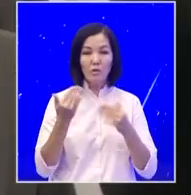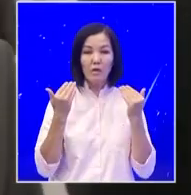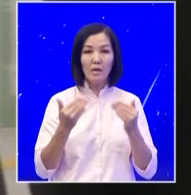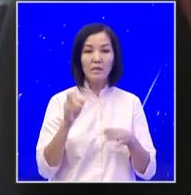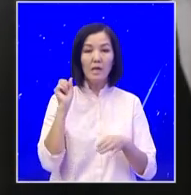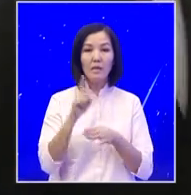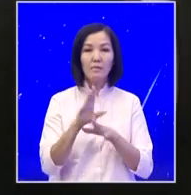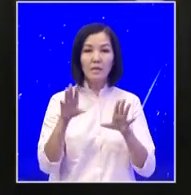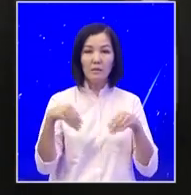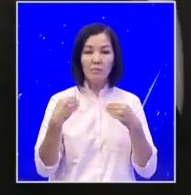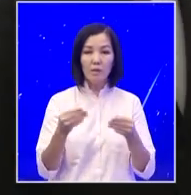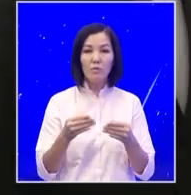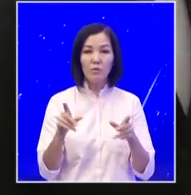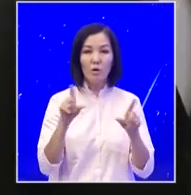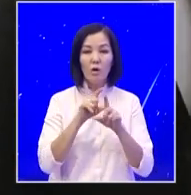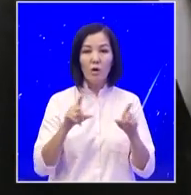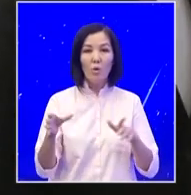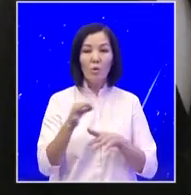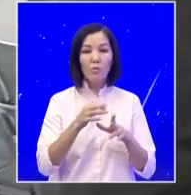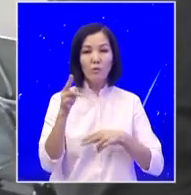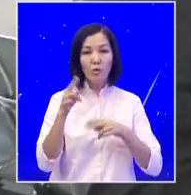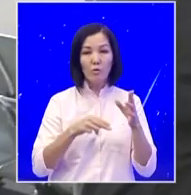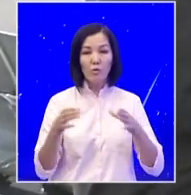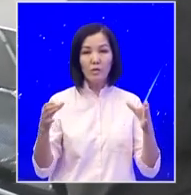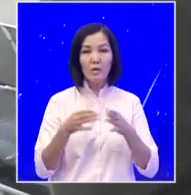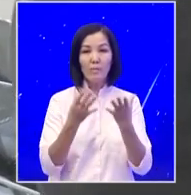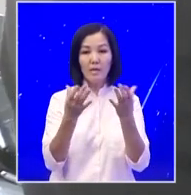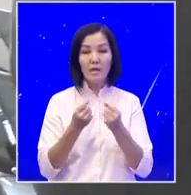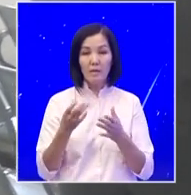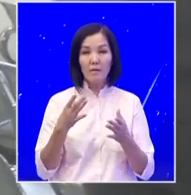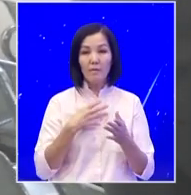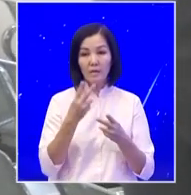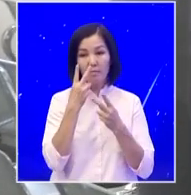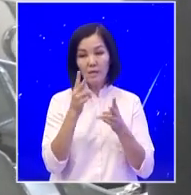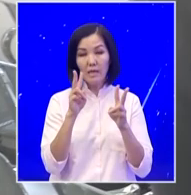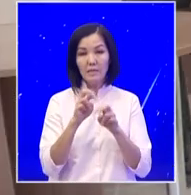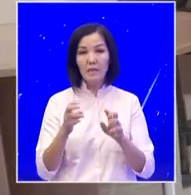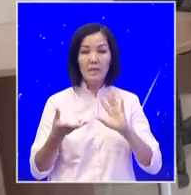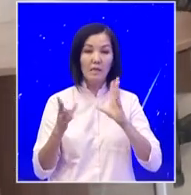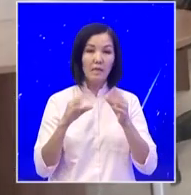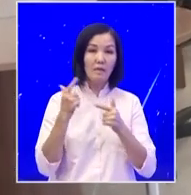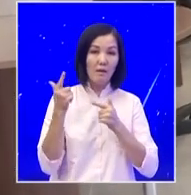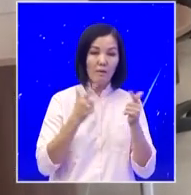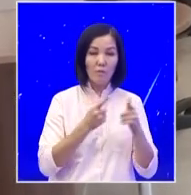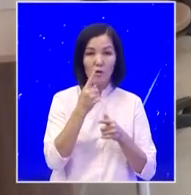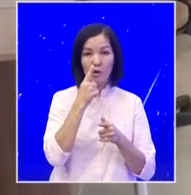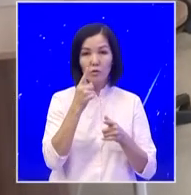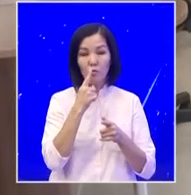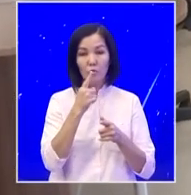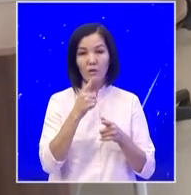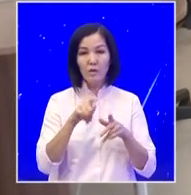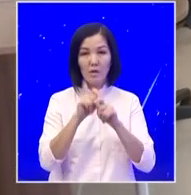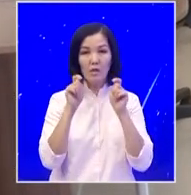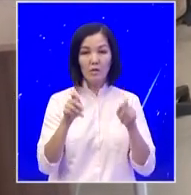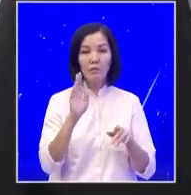тапсырыс беруші мекеме облыстық құрылыс басқармасы қабылдап алып жатыр. Тиісті шаруалар аяқталса, жуық арада ел